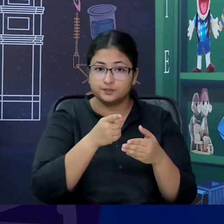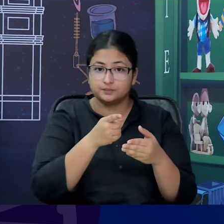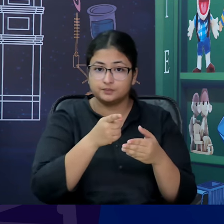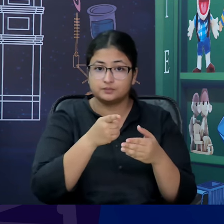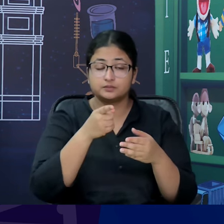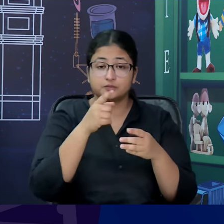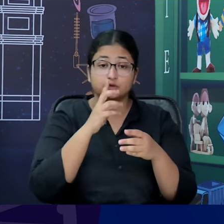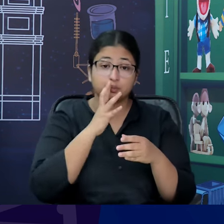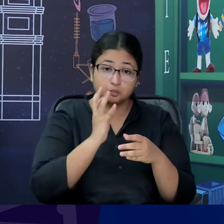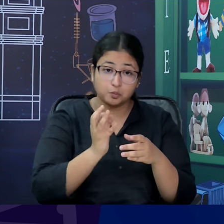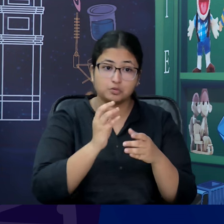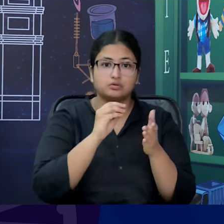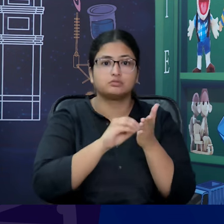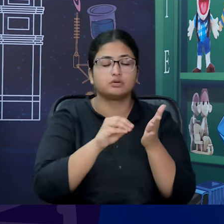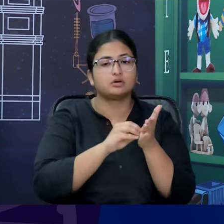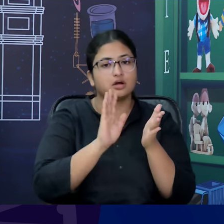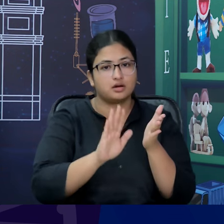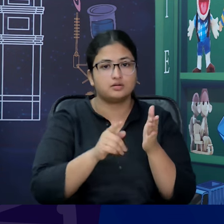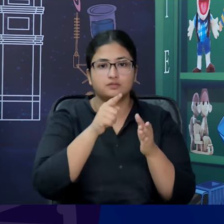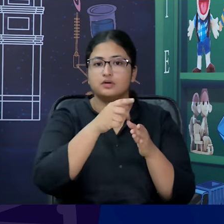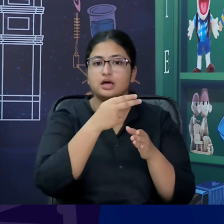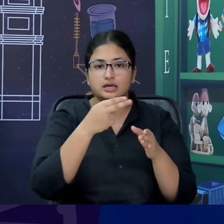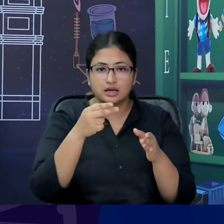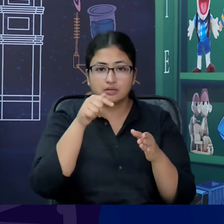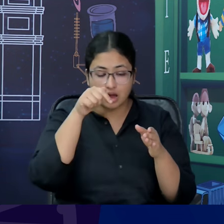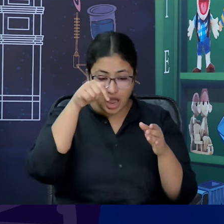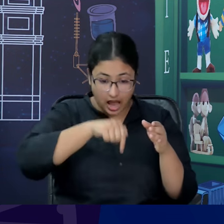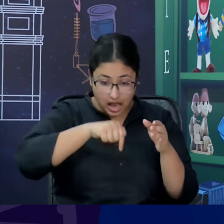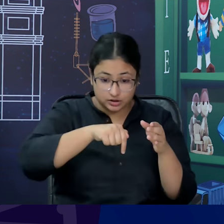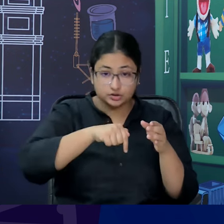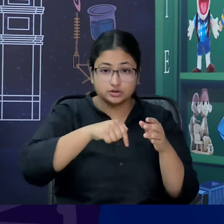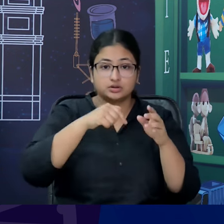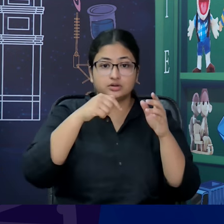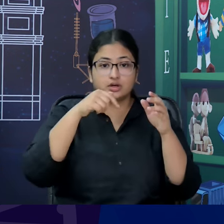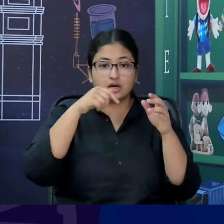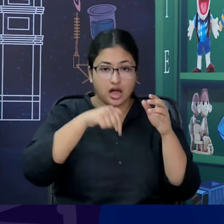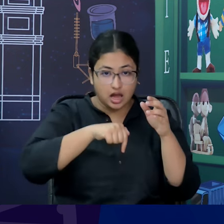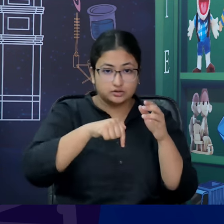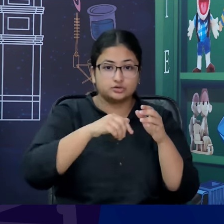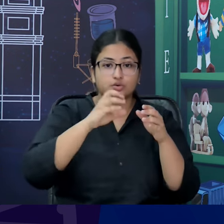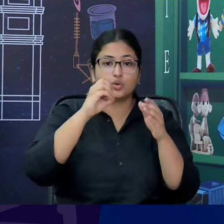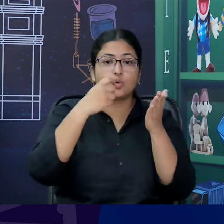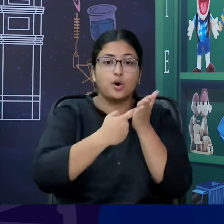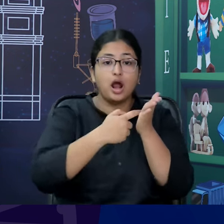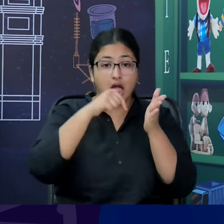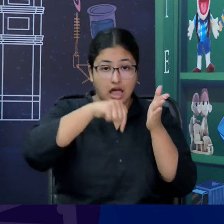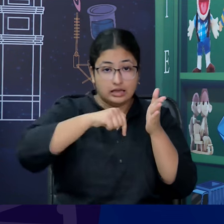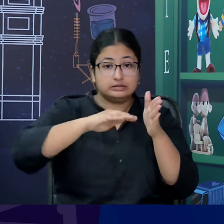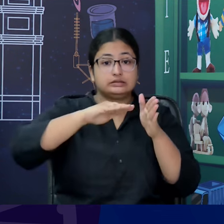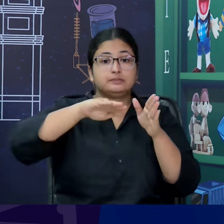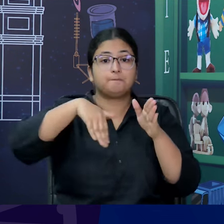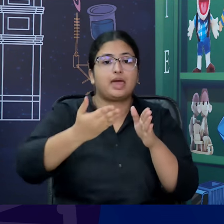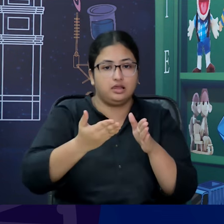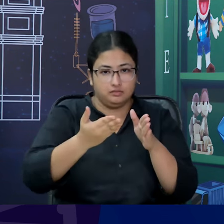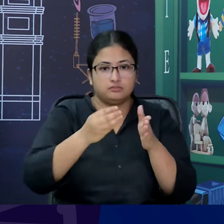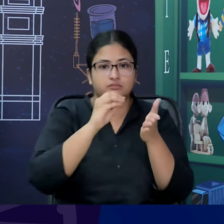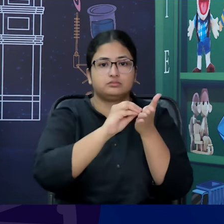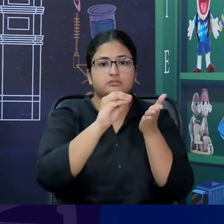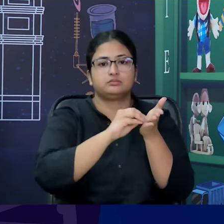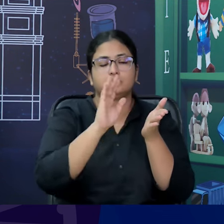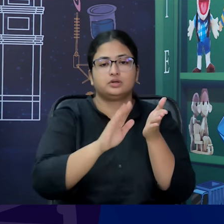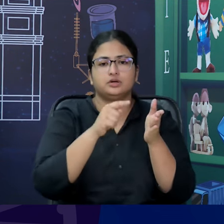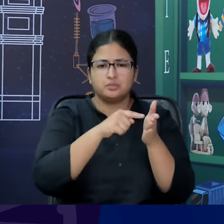एक बहुत महत्वपूर्ण कृति है जी का नाम आज और आज से पहले है तो यह इनकी महत्त्वपूर्ण कृतियां हैं इसके अलावा